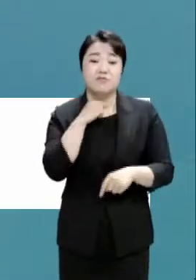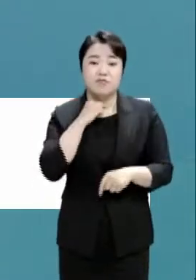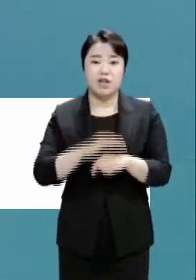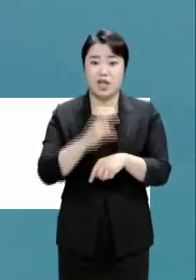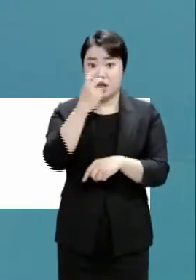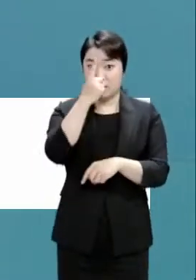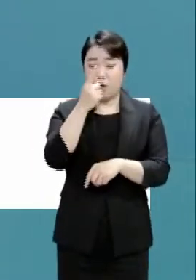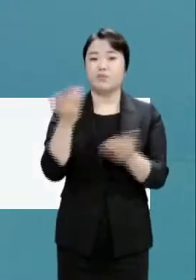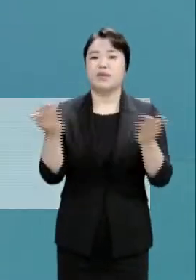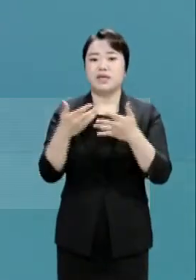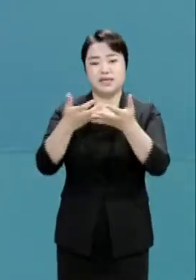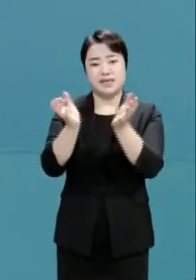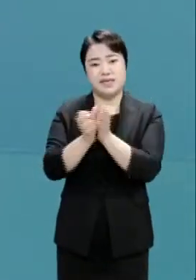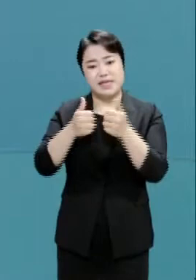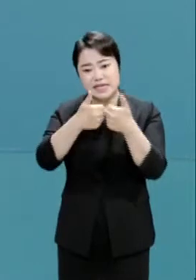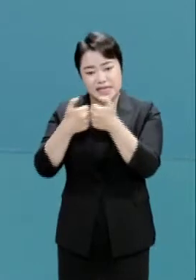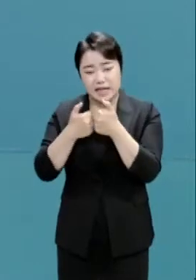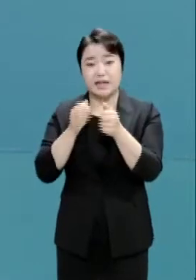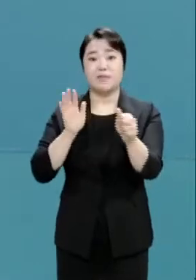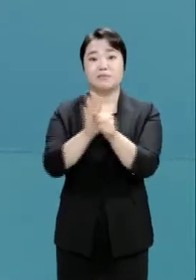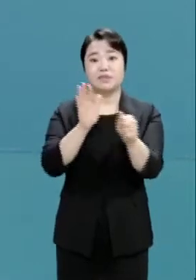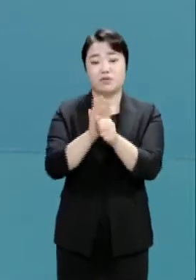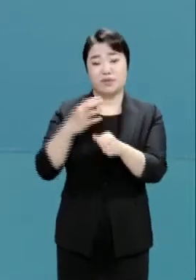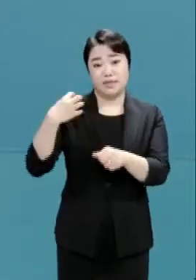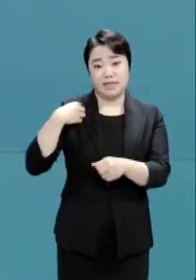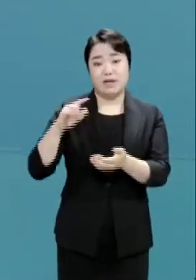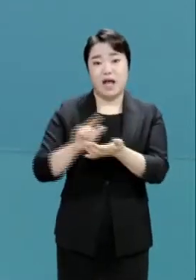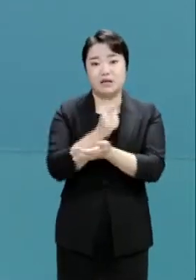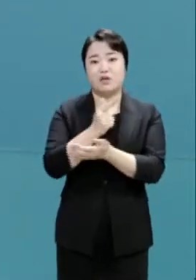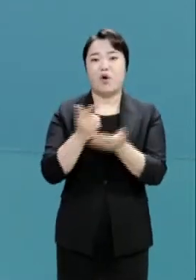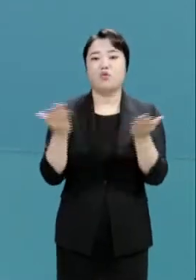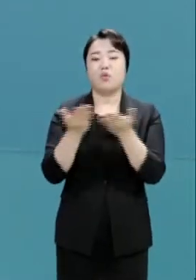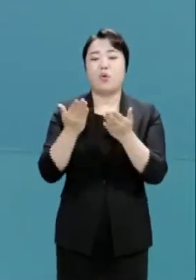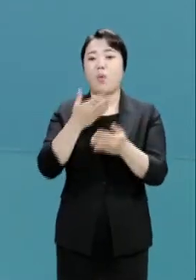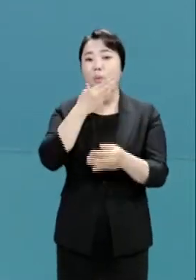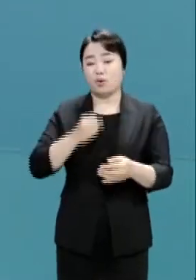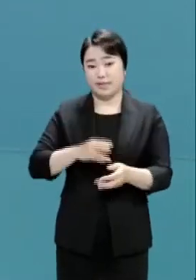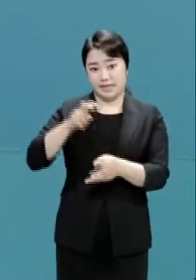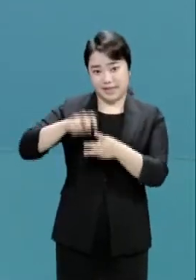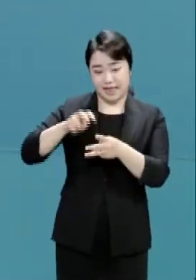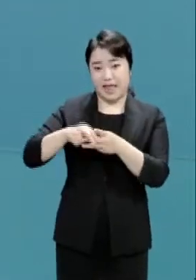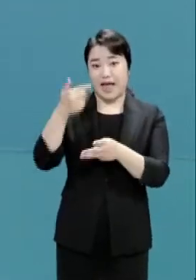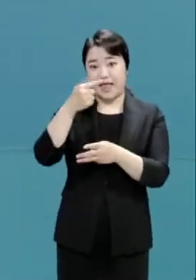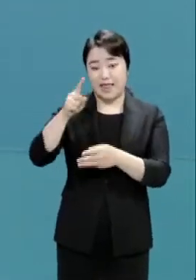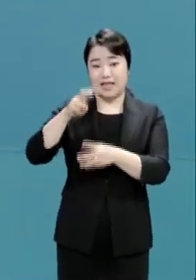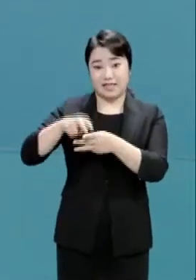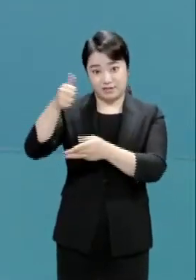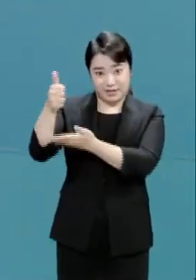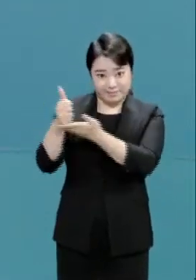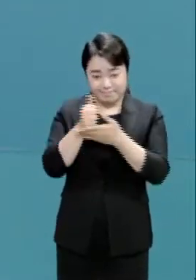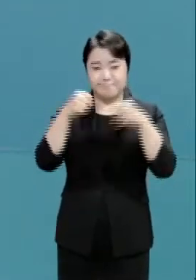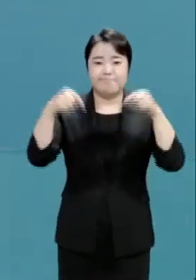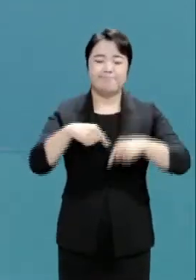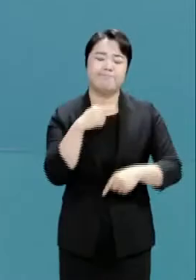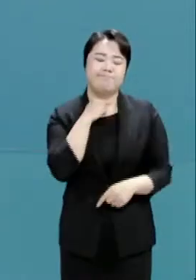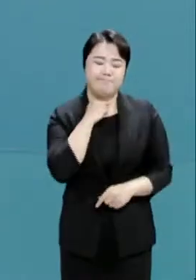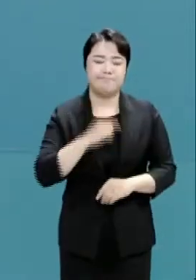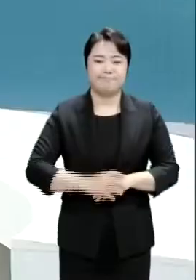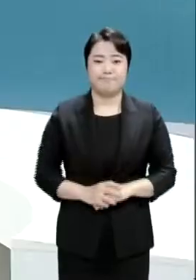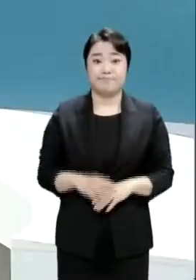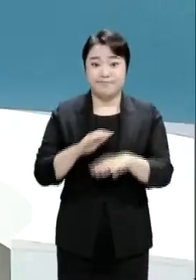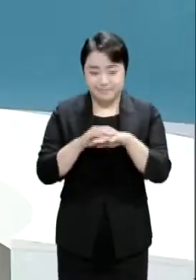나누고자 경비노동자 상담과 지원을 하고 있는 강서구 노동복지센터 나상윤 센터장 스튜디오에 모시고 이야기 좀